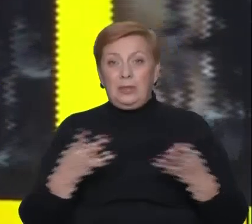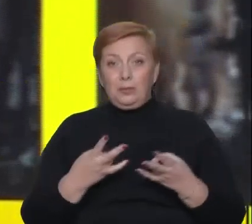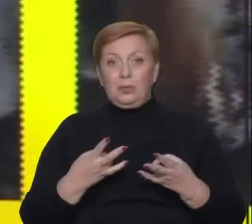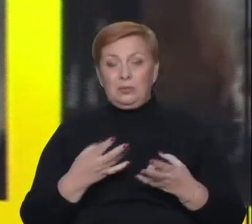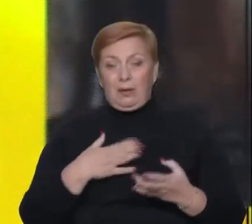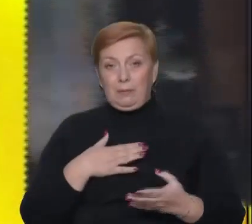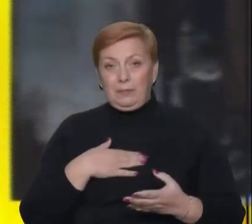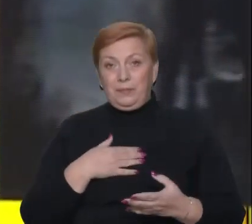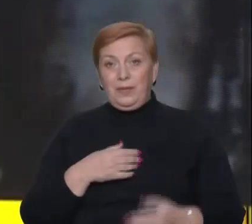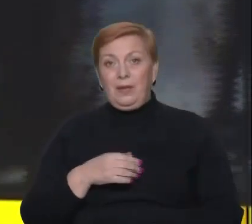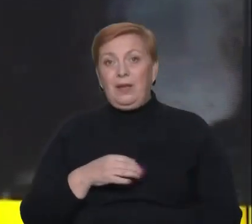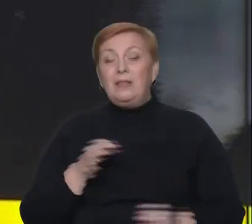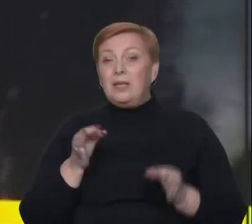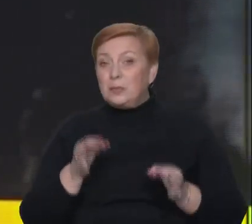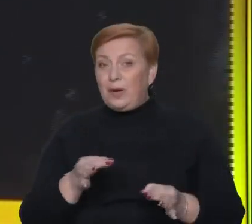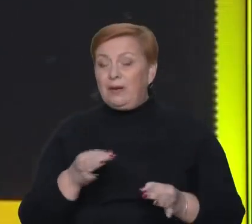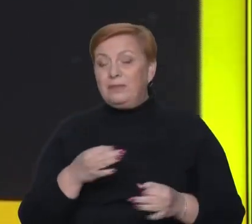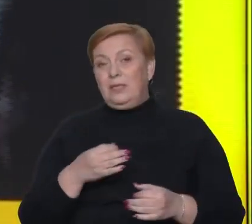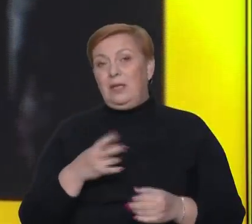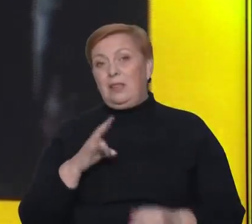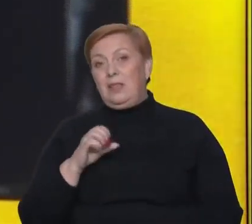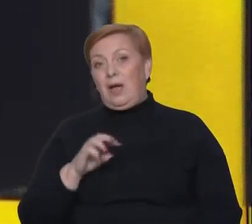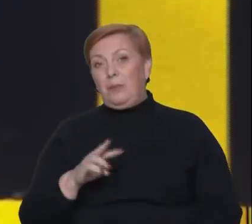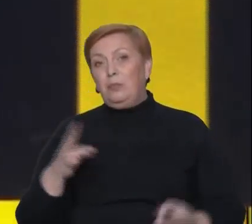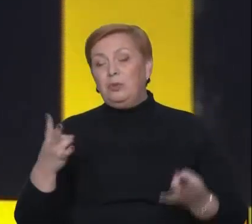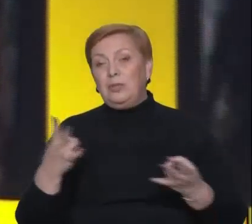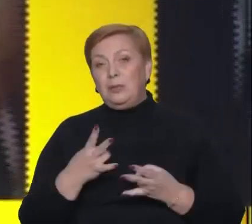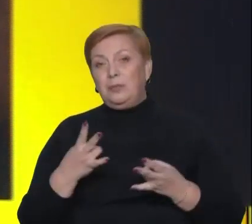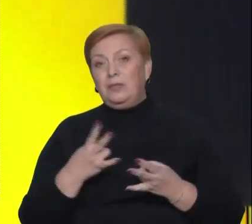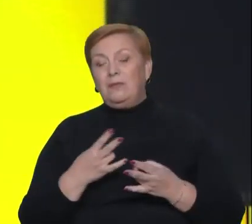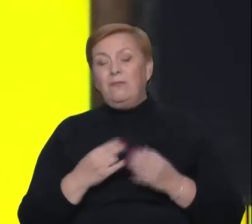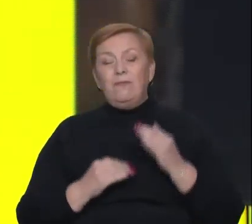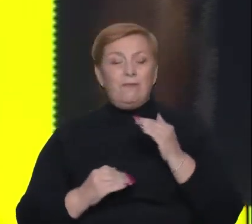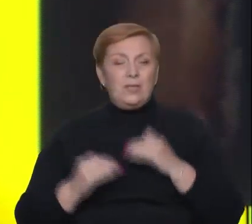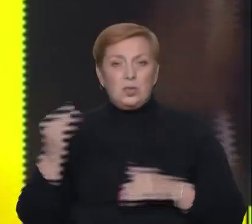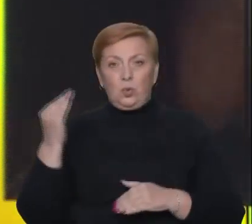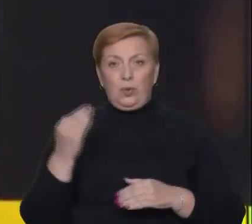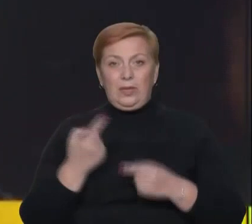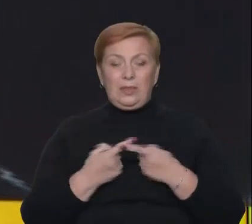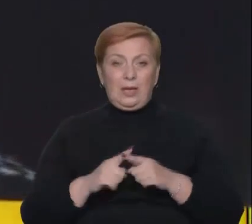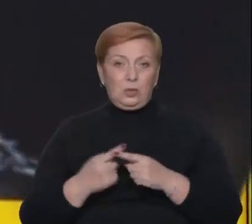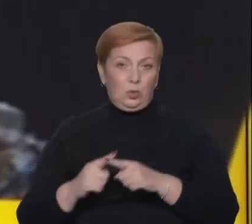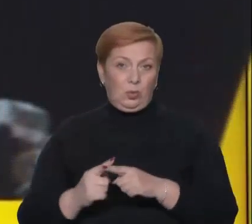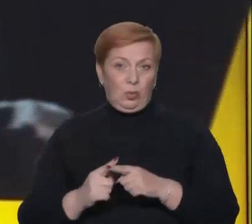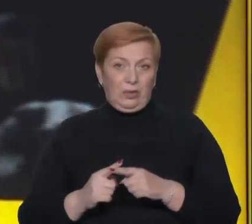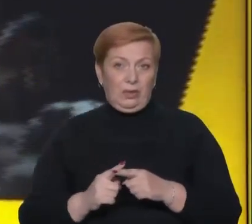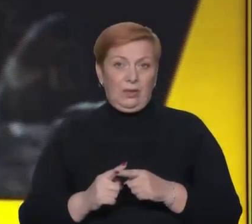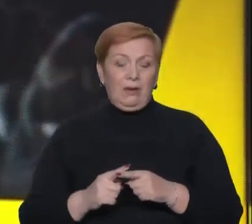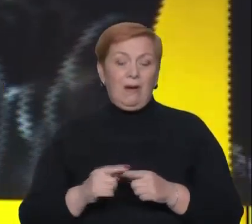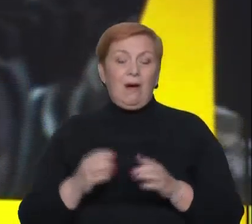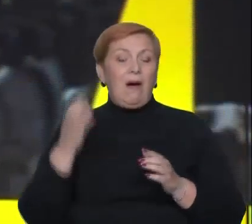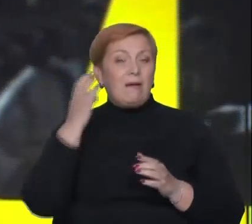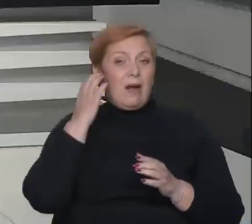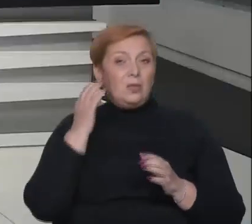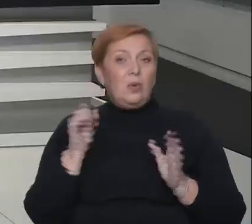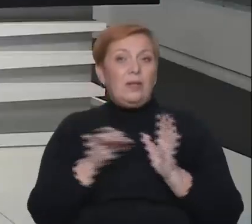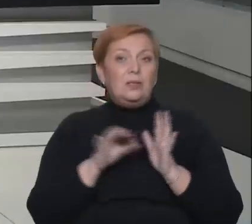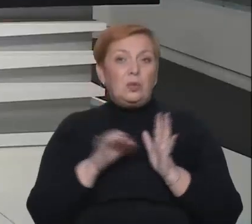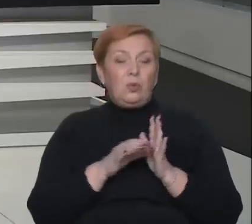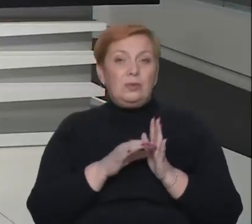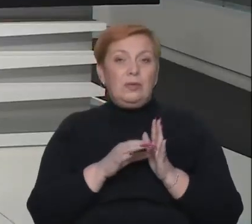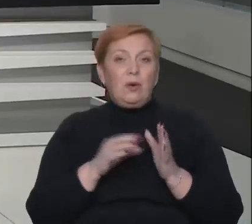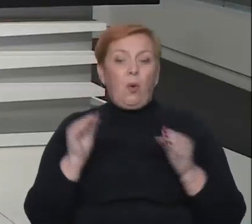високі технології. Це радіоелектронні системи, комплектуючі, які виробляються в країні.